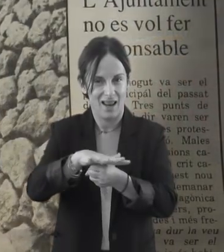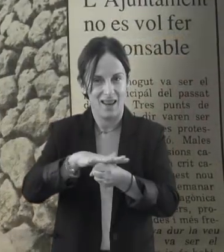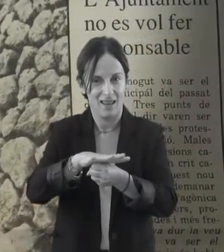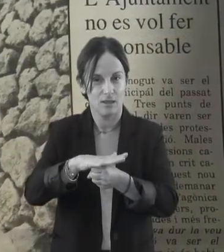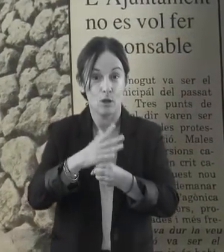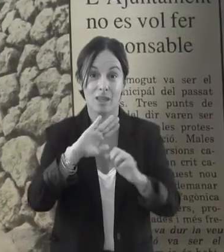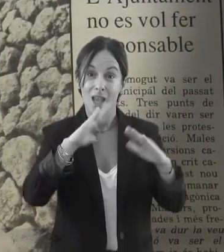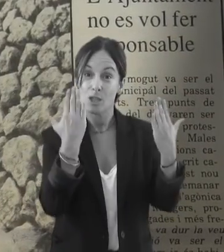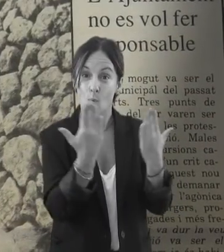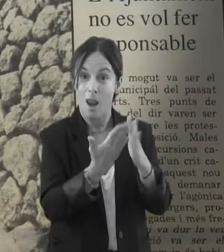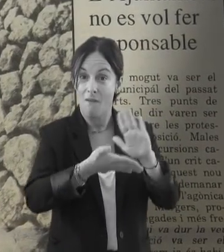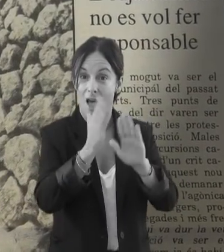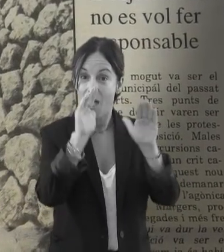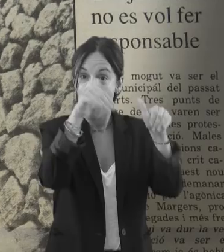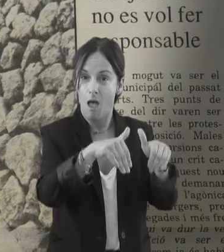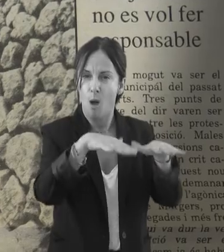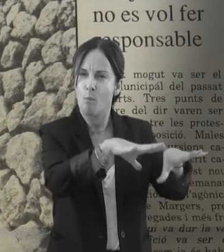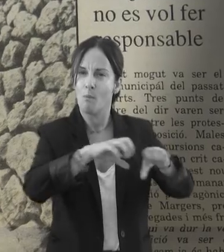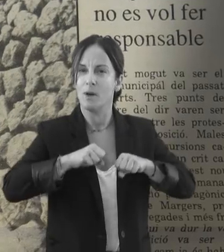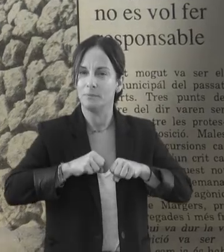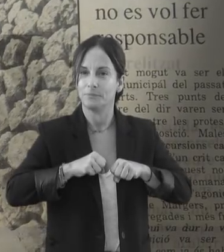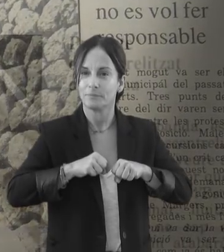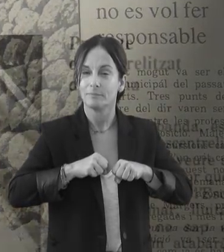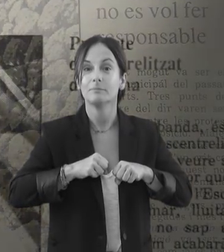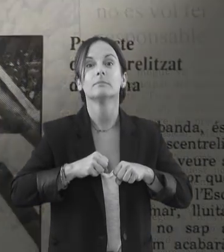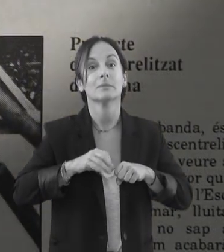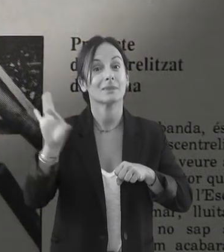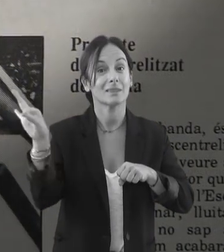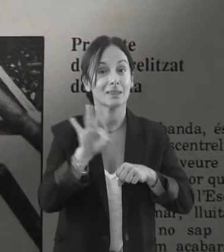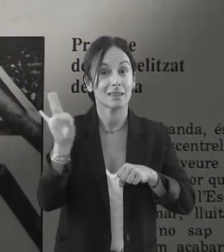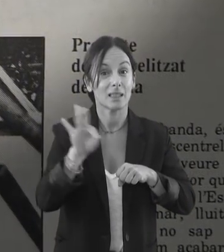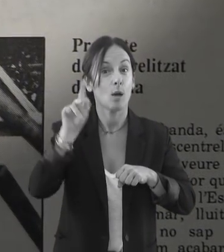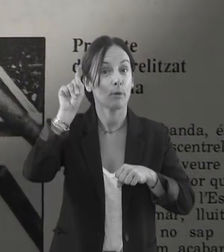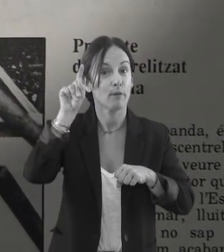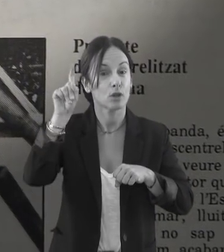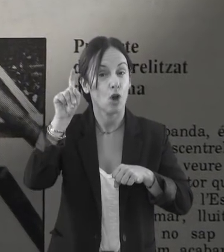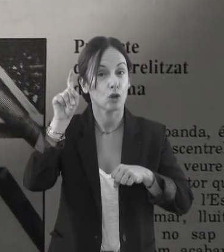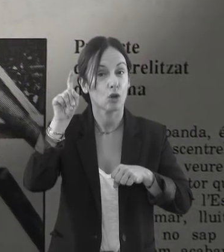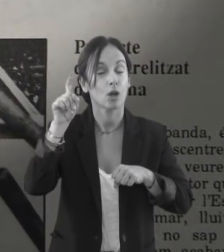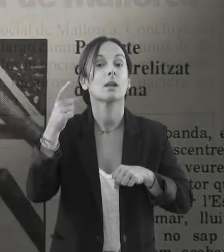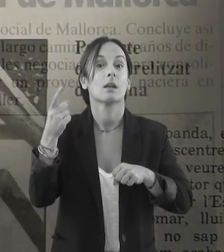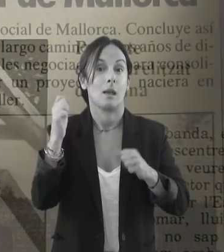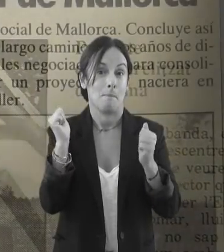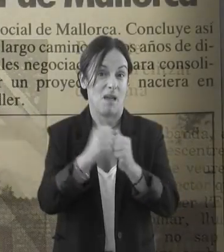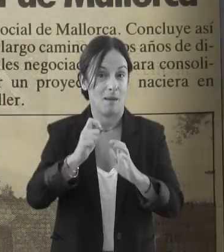Aquesta escola de taller no va anar molt bé per una qüestió de que era un programa nou. I aquí és quan